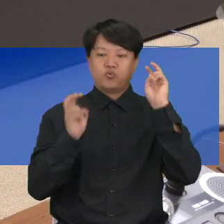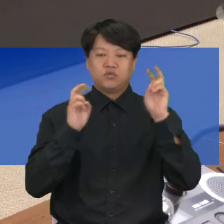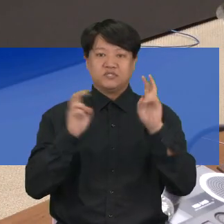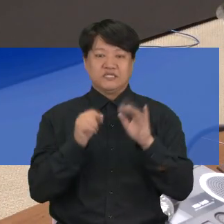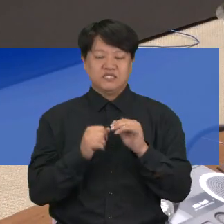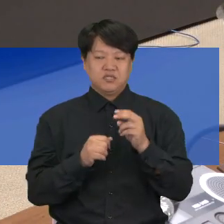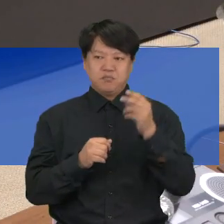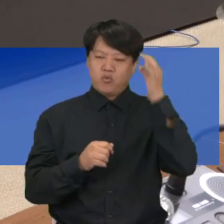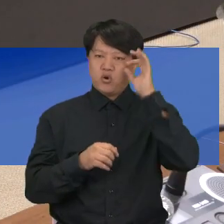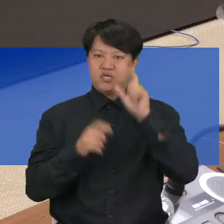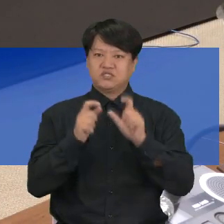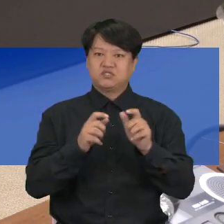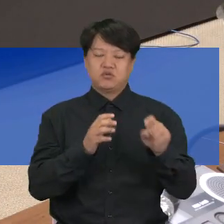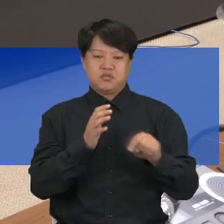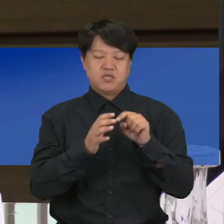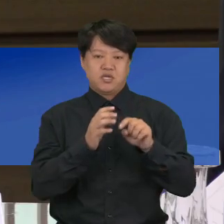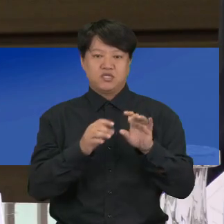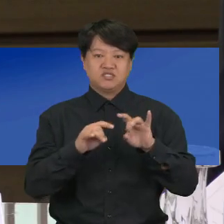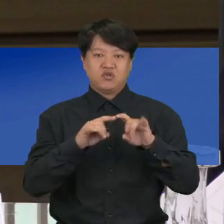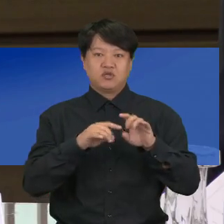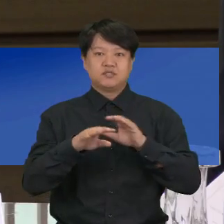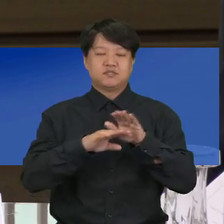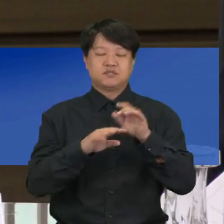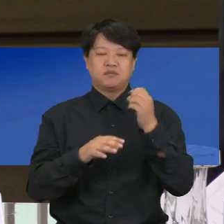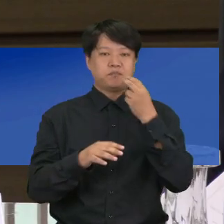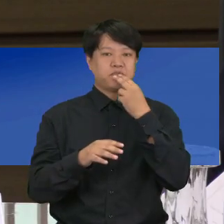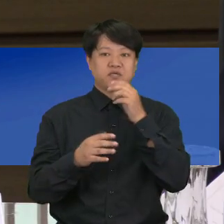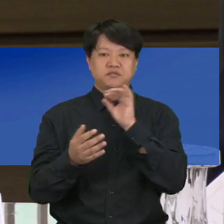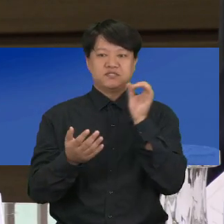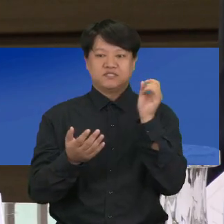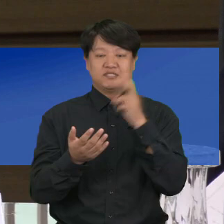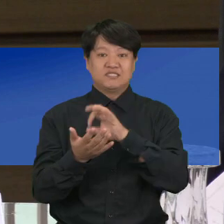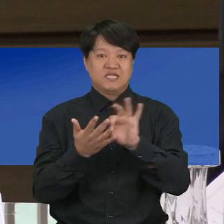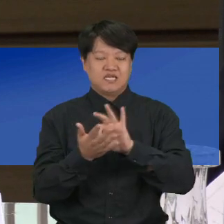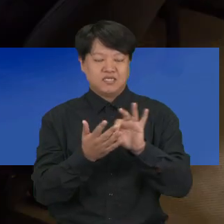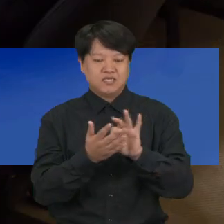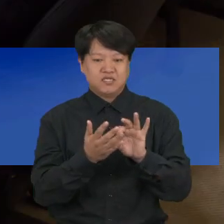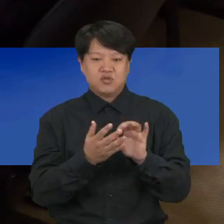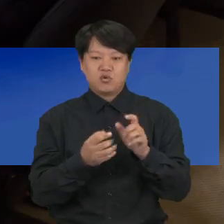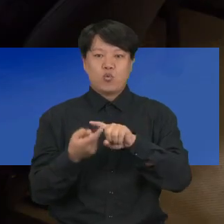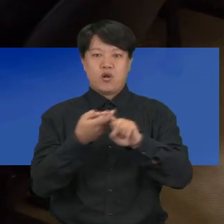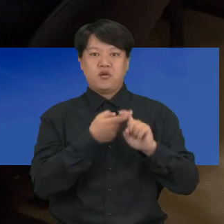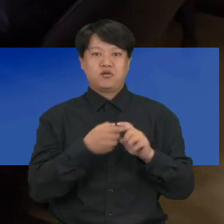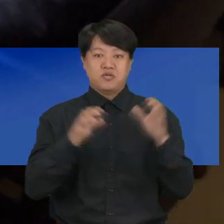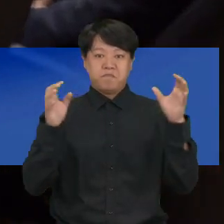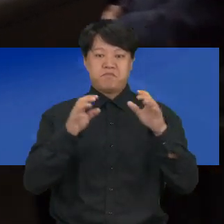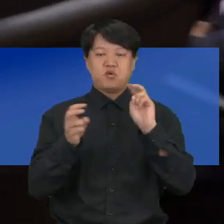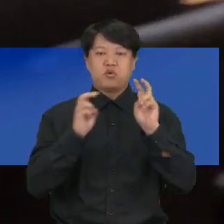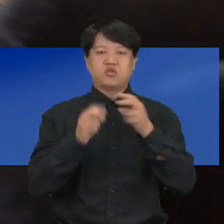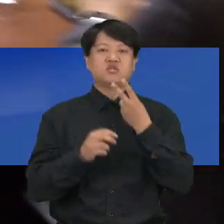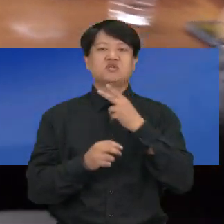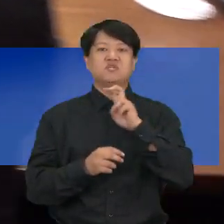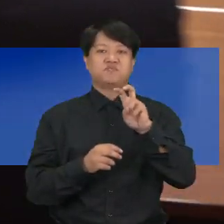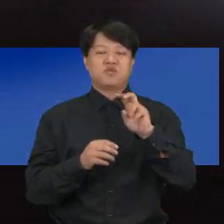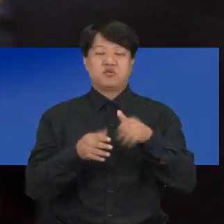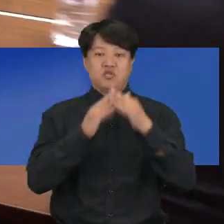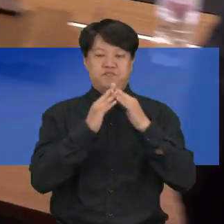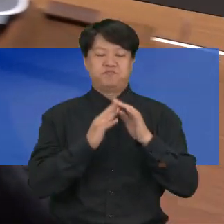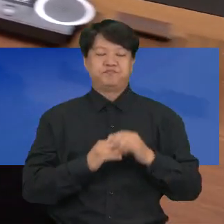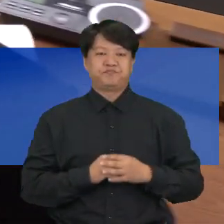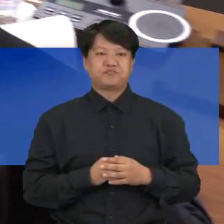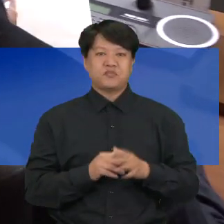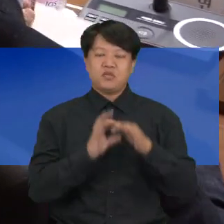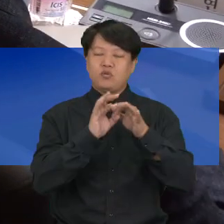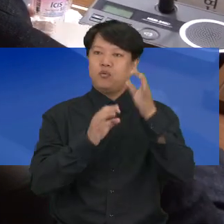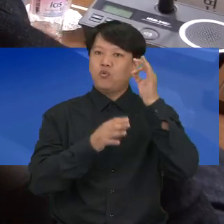중국 gm 은 포항 지역 내에 전기차 배터리 리사이클 사업과 관련한 합자회사 를 2020년에 설립합니다